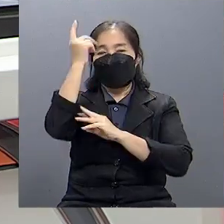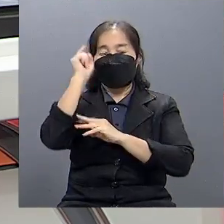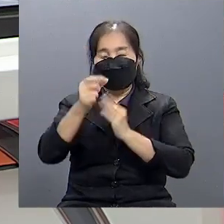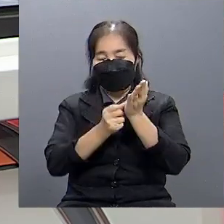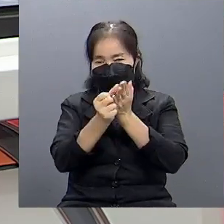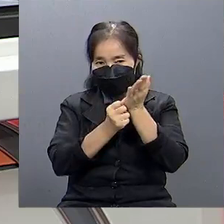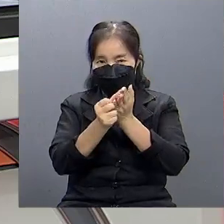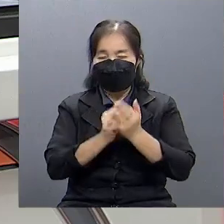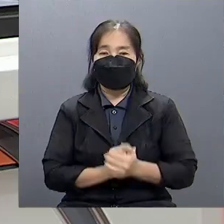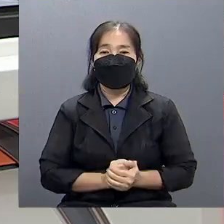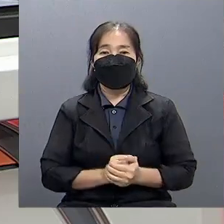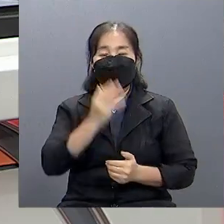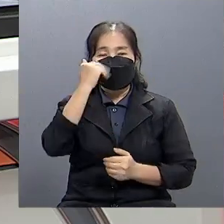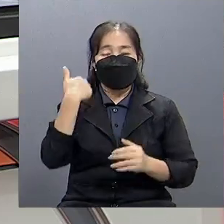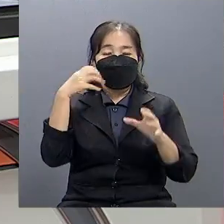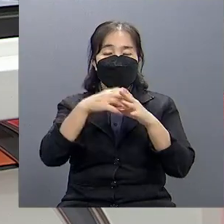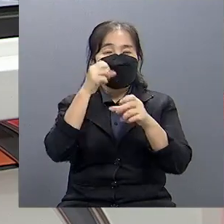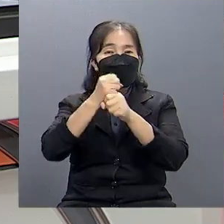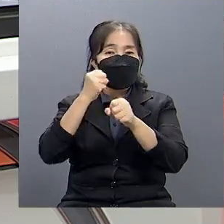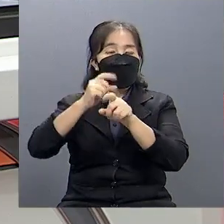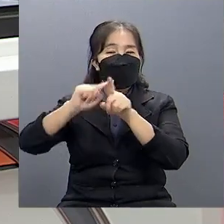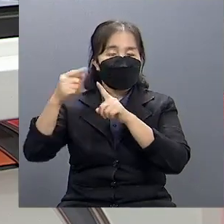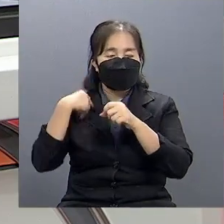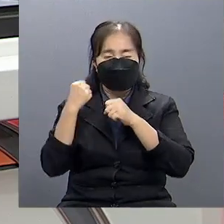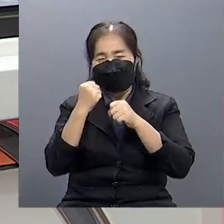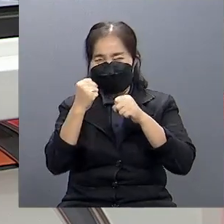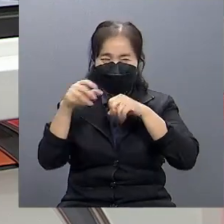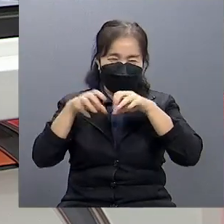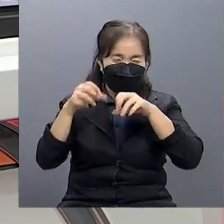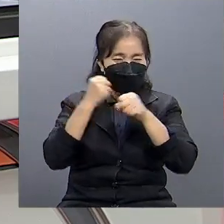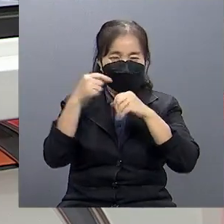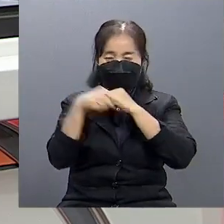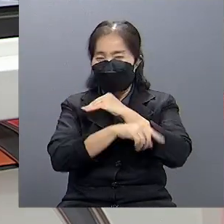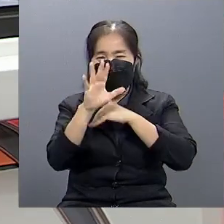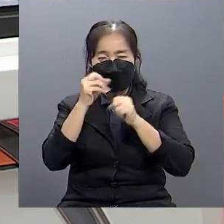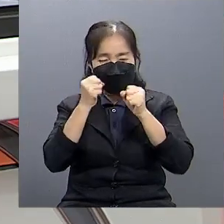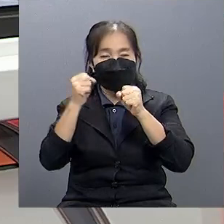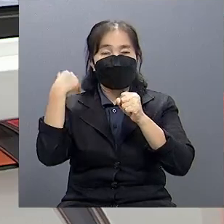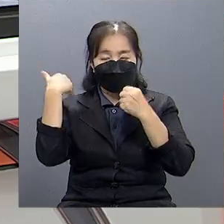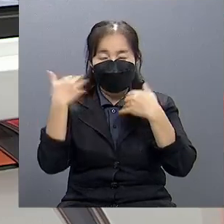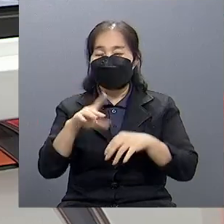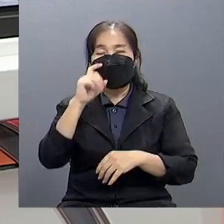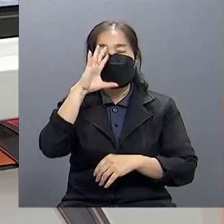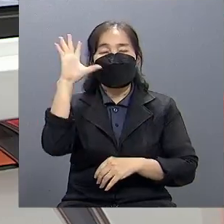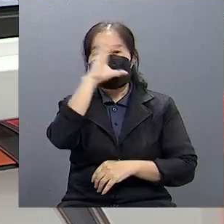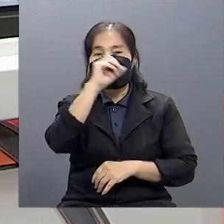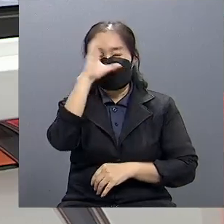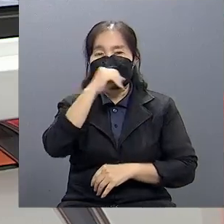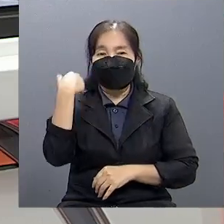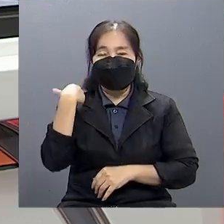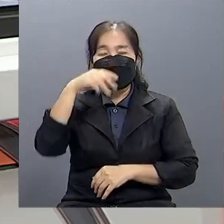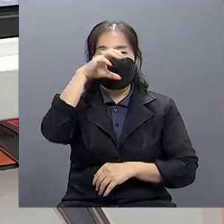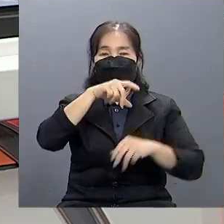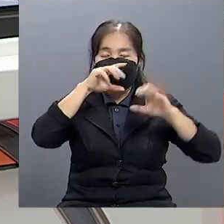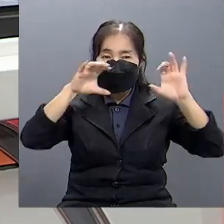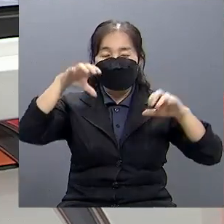ม้หลายๆภาคส่วนจะพยายามให้เกิดการจัดการปัญหาให้เกิดขึ้นอย่างเป็นรูปธรรมไม่ว่าจะเป็นภาครัฐหรือเสียงเรียกร้องจากภาคประช